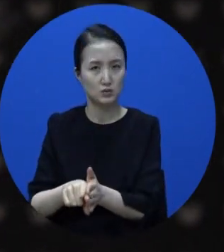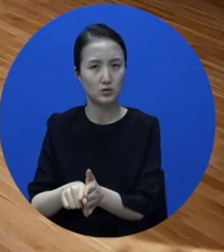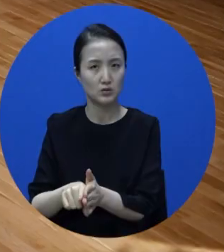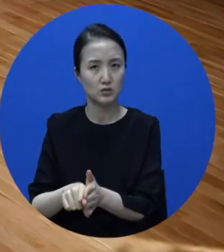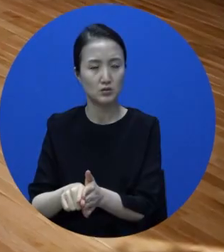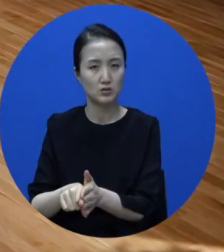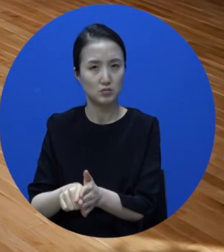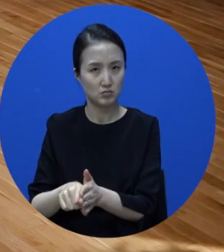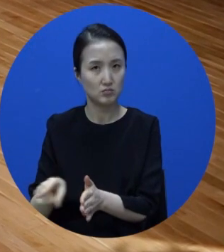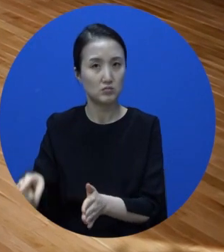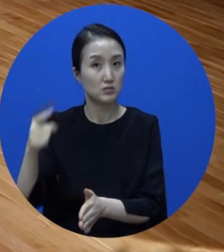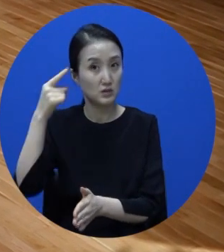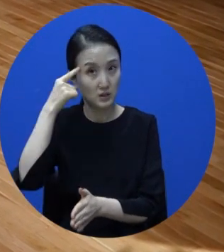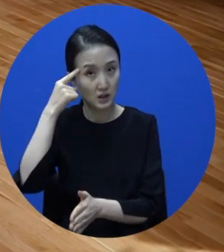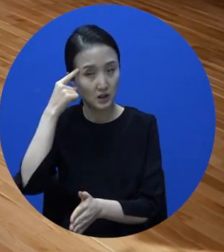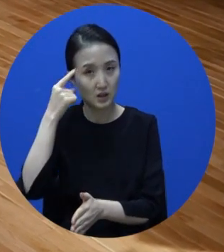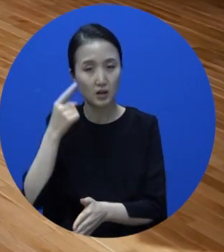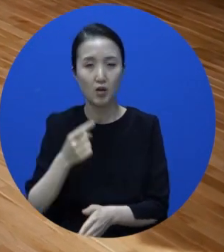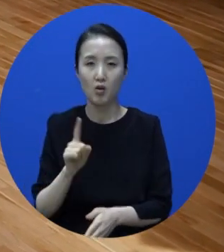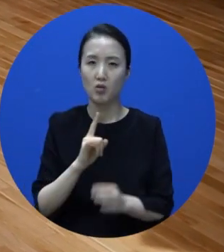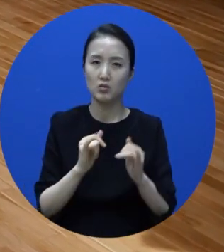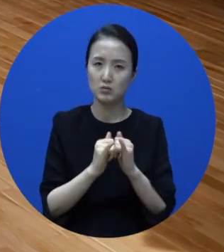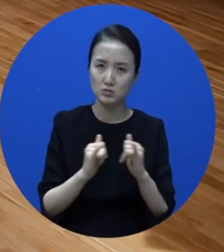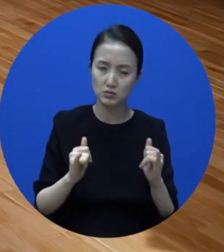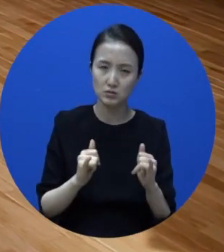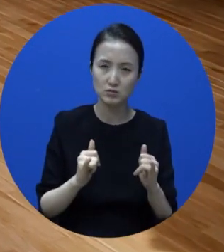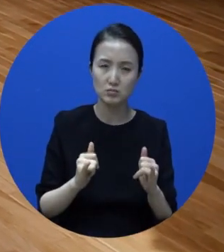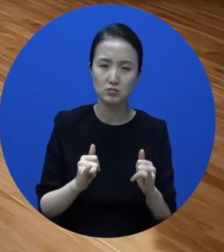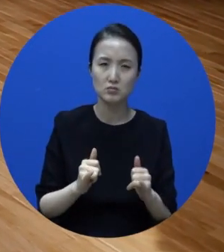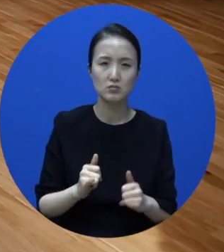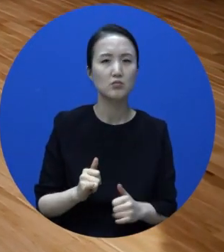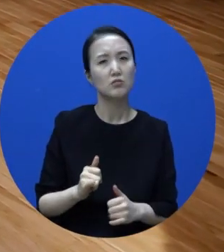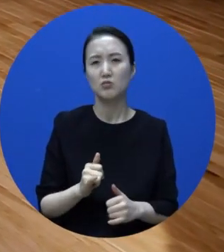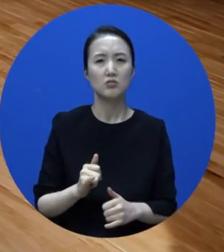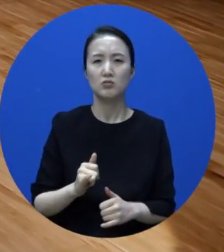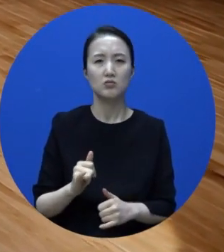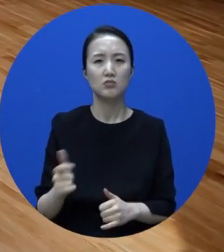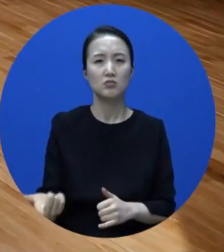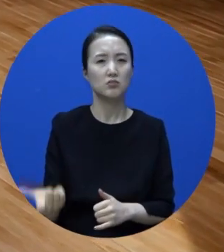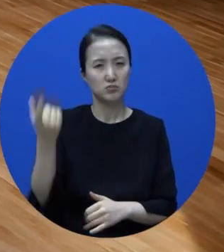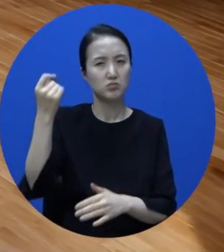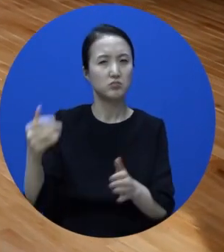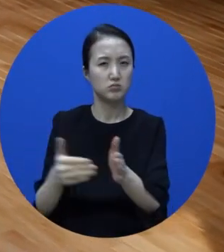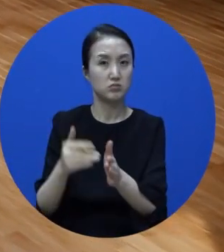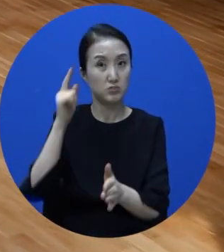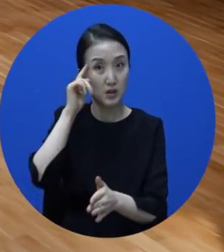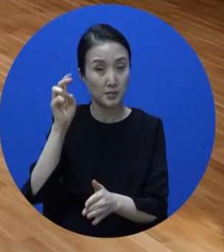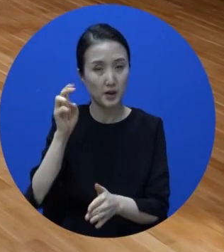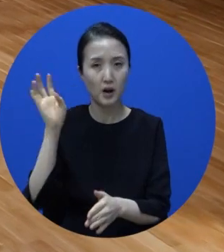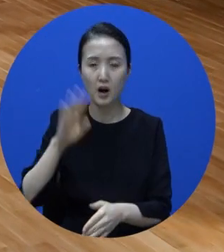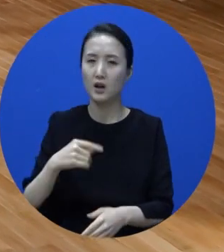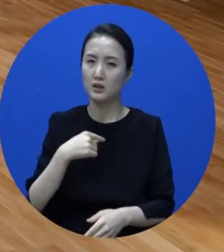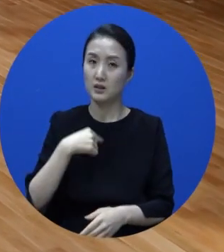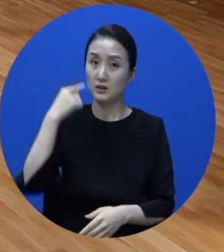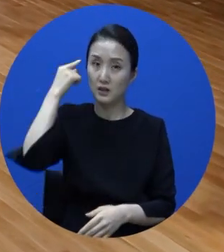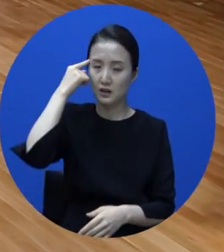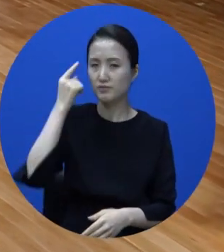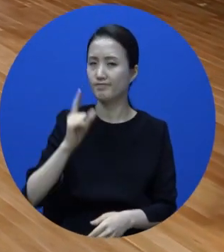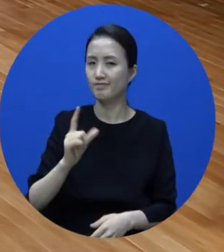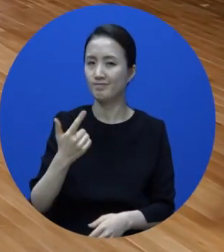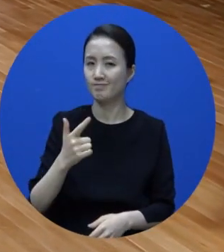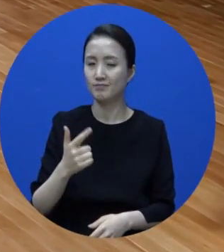단기간에 끝날 수 있다 라고 하는 어 입장도 있습니다만 저는 제 2019년 경제전망 에는 이거는